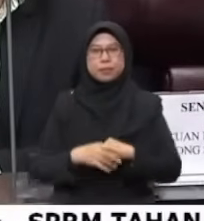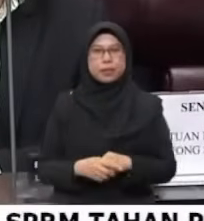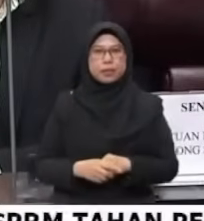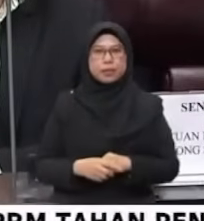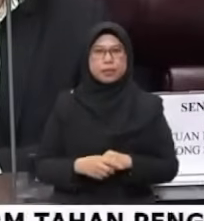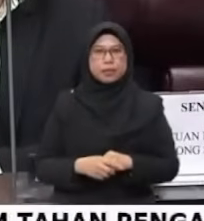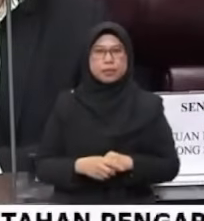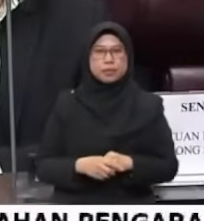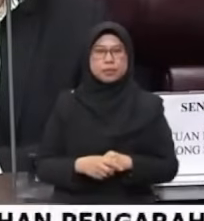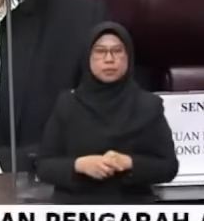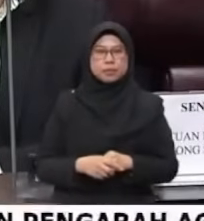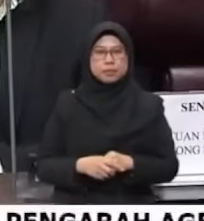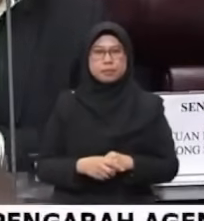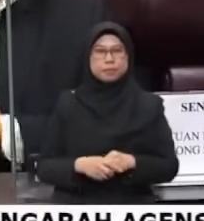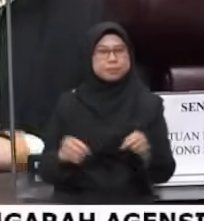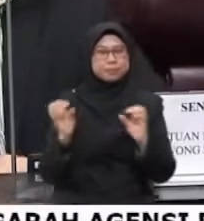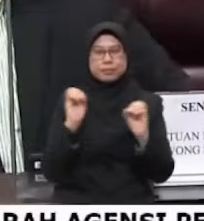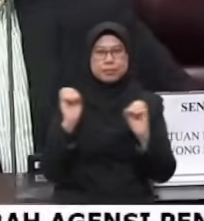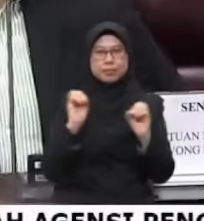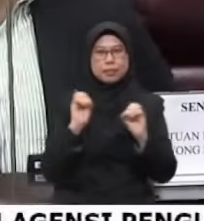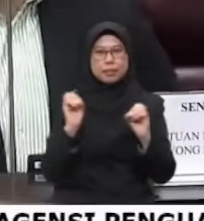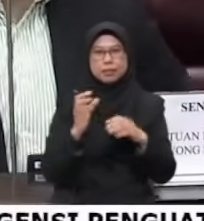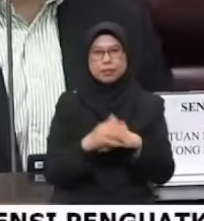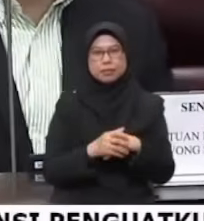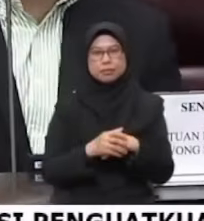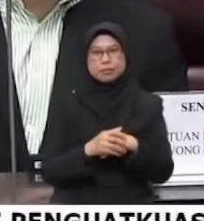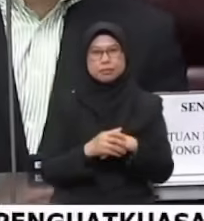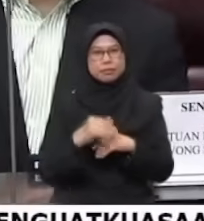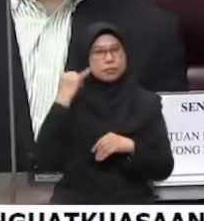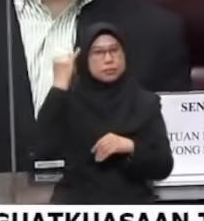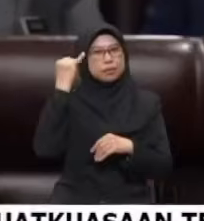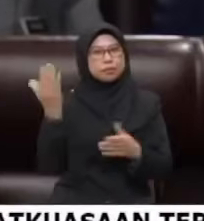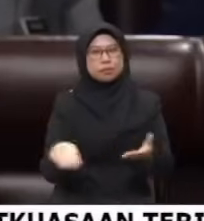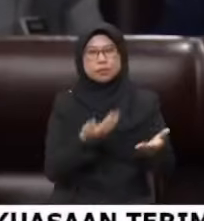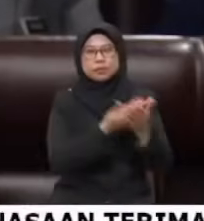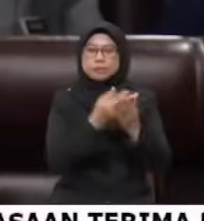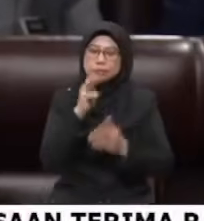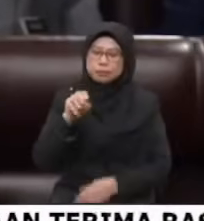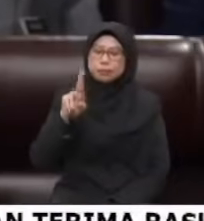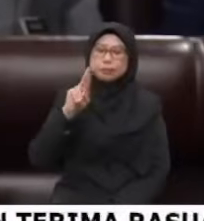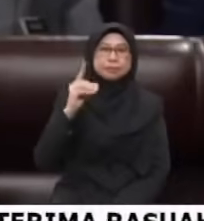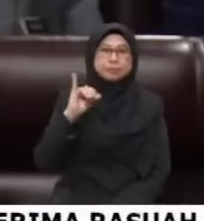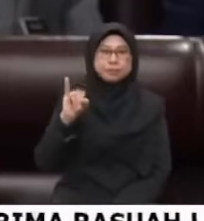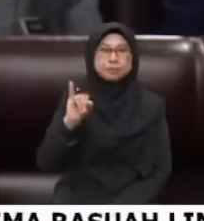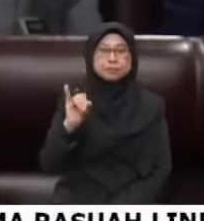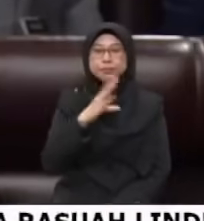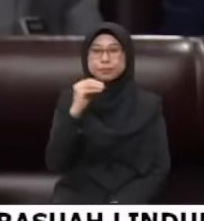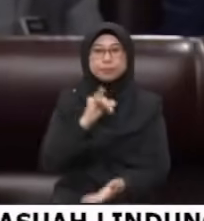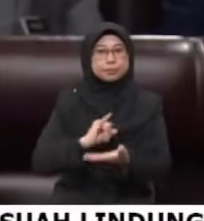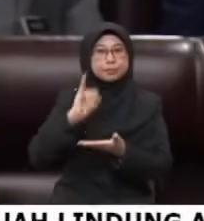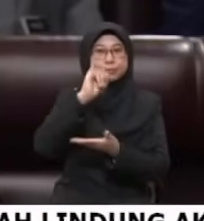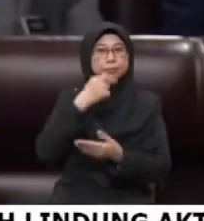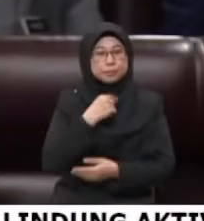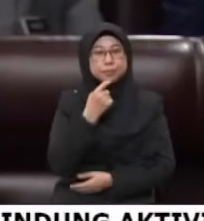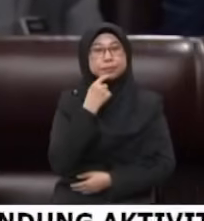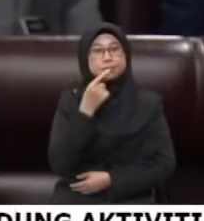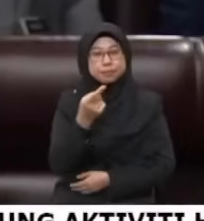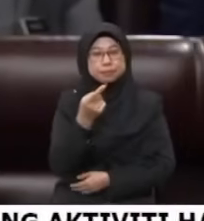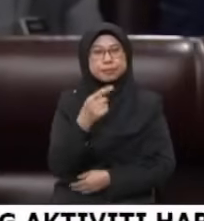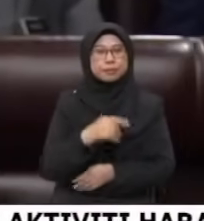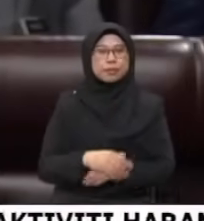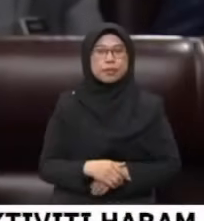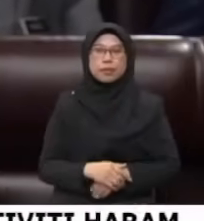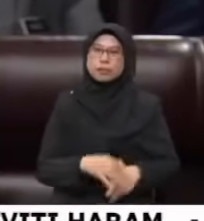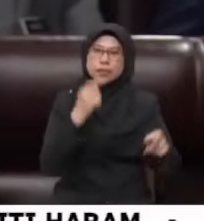tingkatkan setakat ini tidak ada rekomendasi daripada Mardi dan Institut yang saya sebut tadi oleh itu